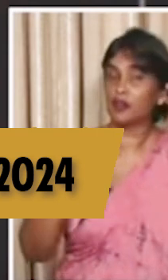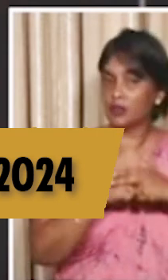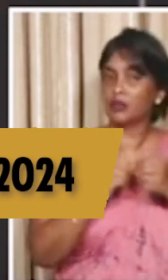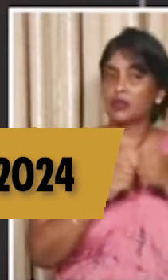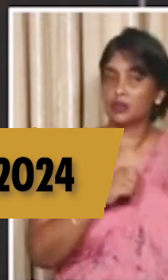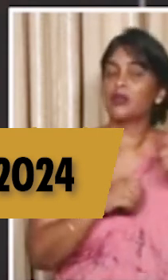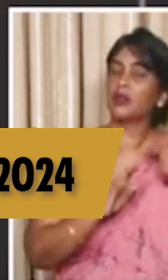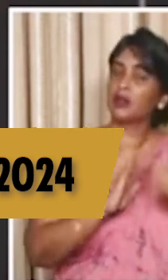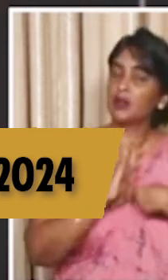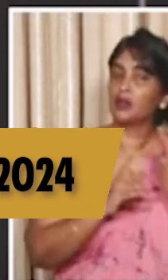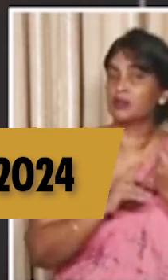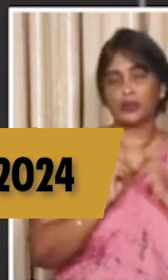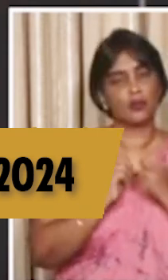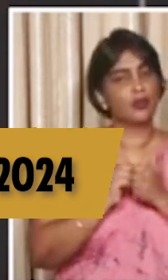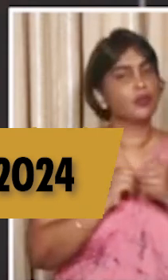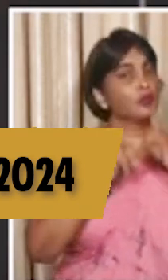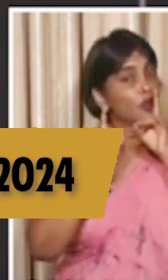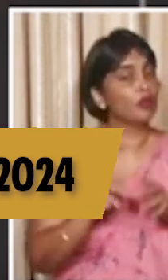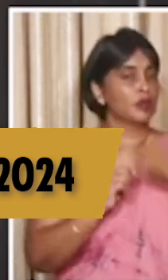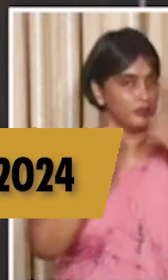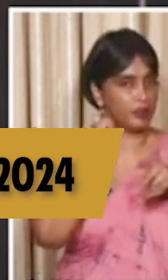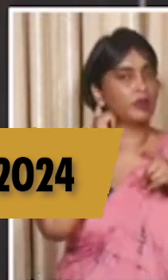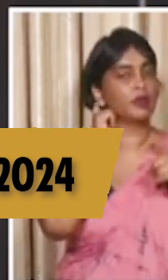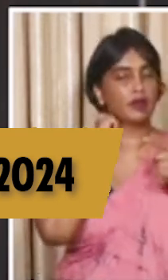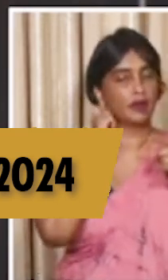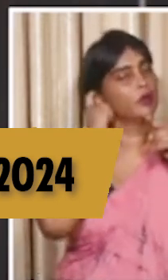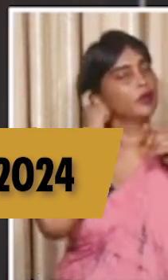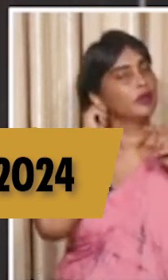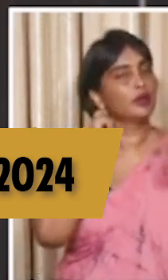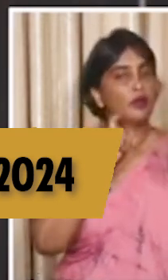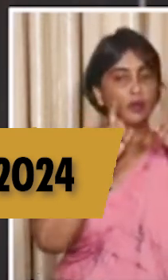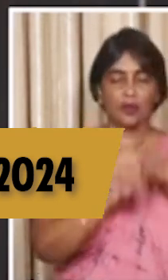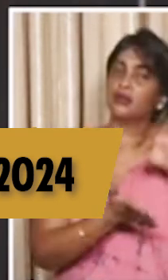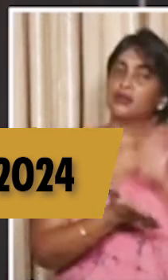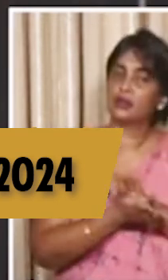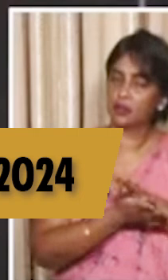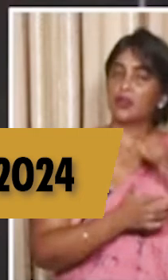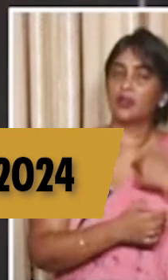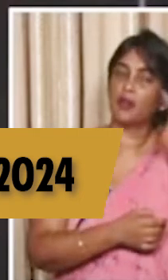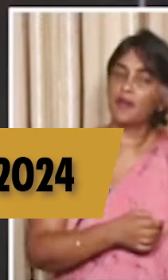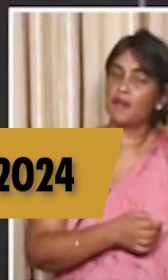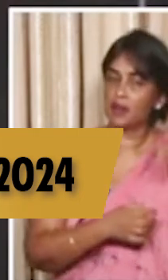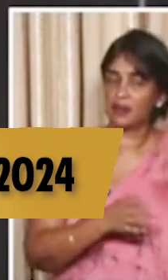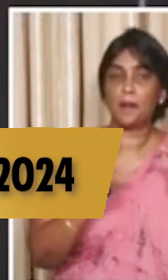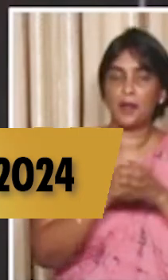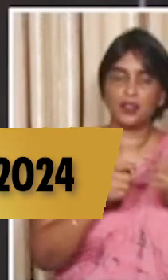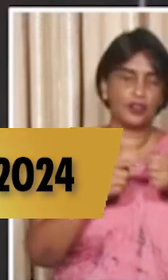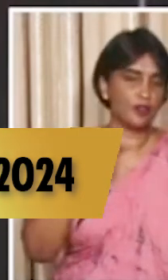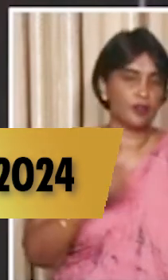වලට ගිහිල්ලා මේ රට ආර්ථික අර්බුදයකට ගියේ මෙවැනි දේවල් සිද්ධ වෙච්ච නිසා. ඒ නිසා අඩුගානේ මෙවැනි තීරණයකදීවත් මම විශ්වාස කරනවා පක්ෂ